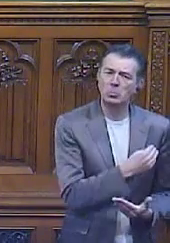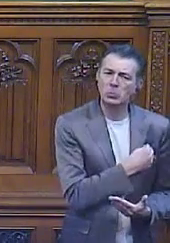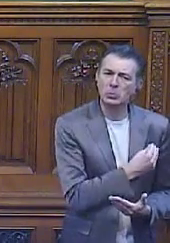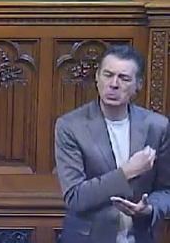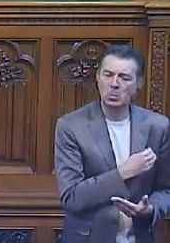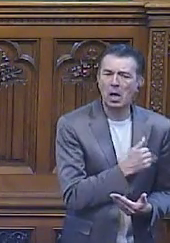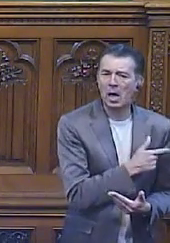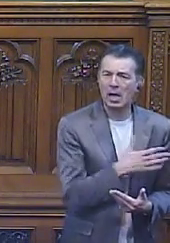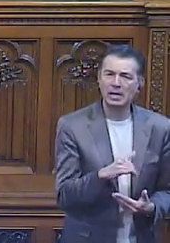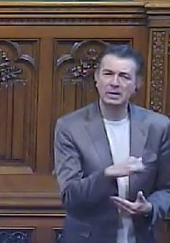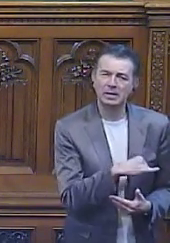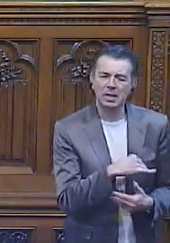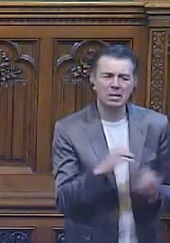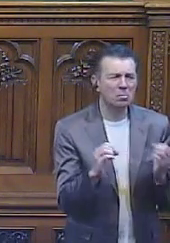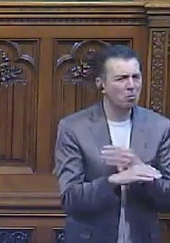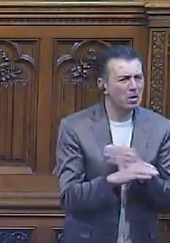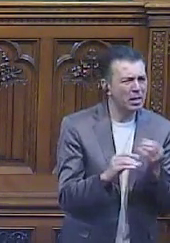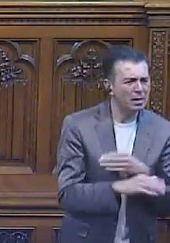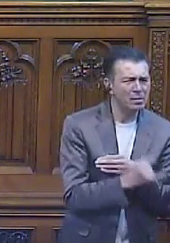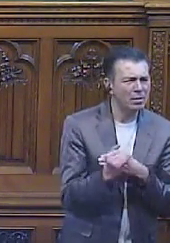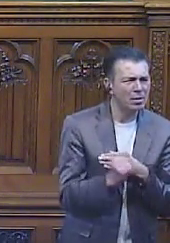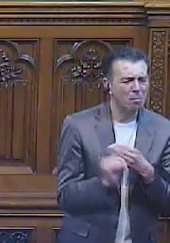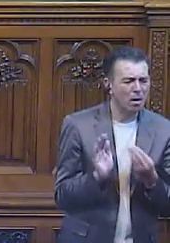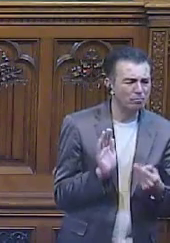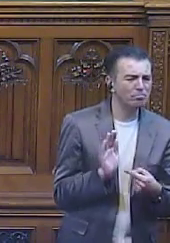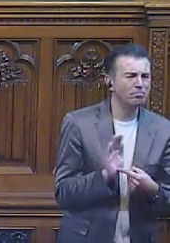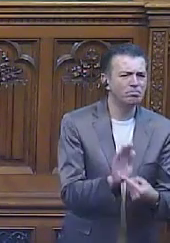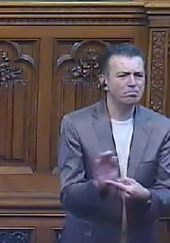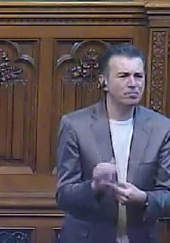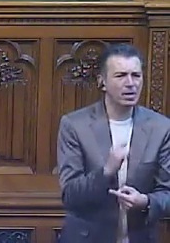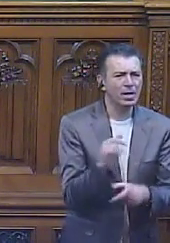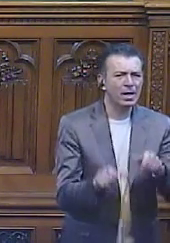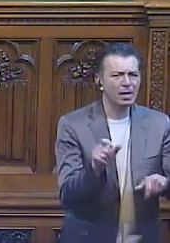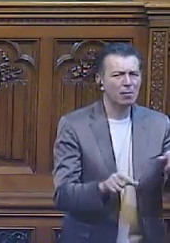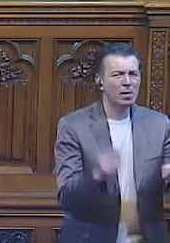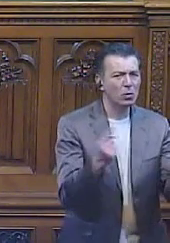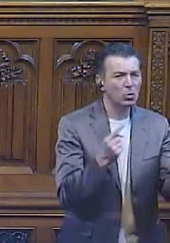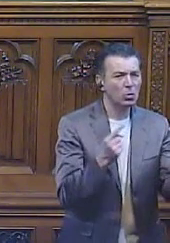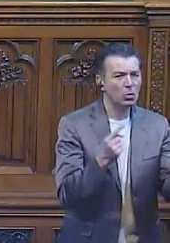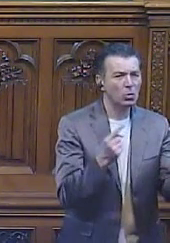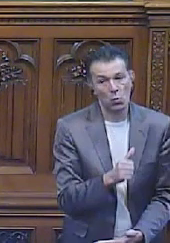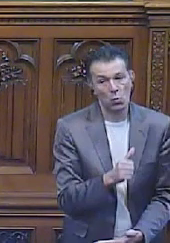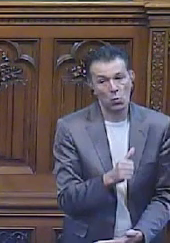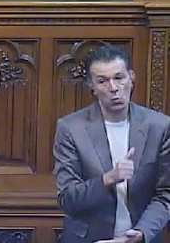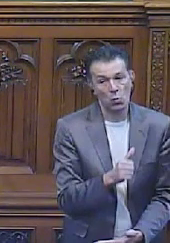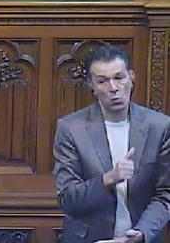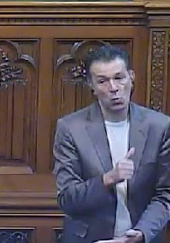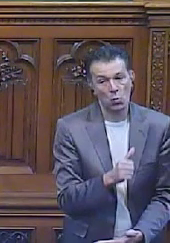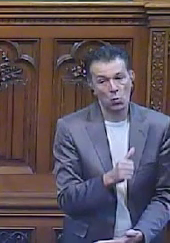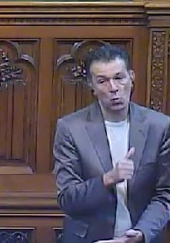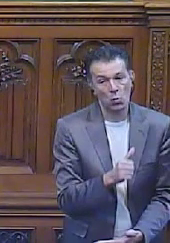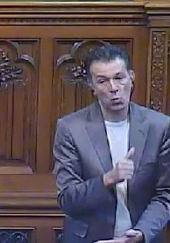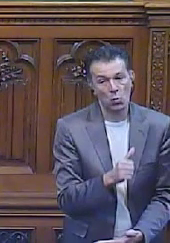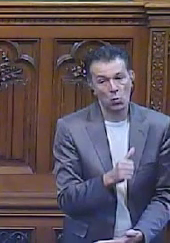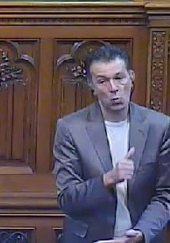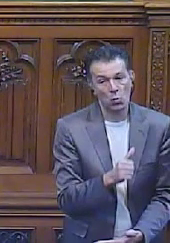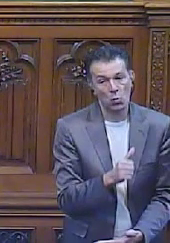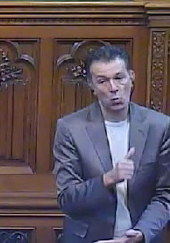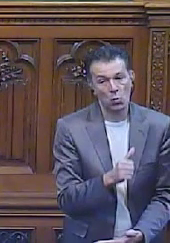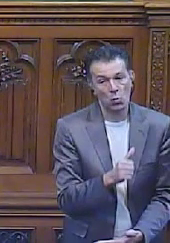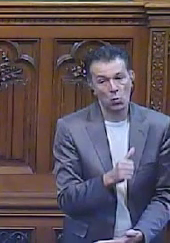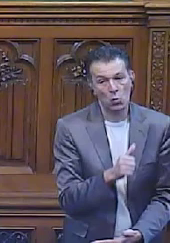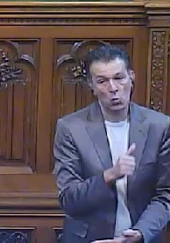Also in den Medien geisterte immer herum, jeder, der nach Wien kommt, möchte sofort weiterreisen nach Deutschland. Das